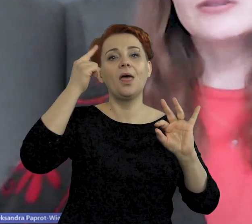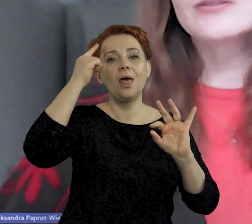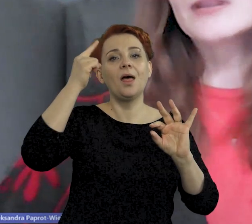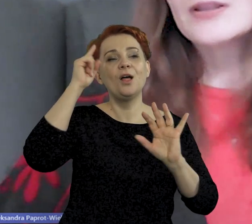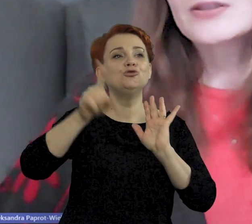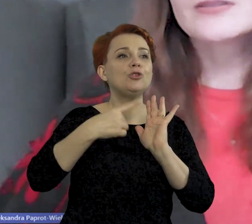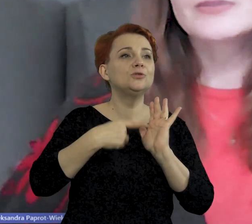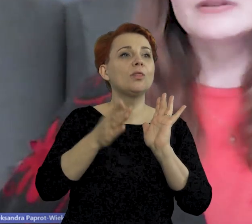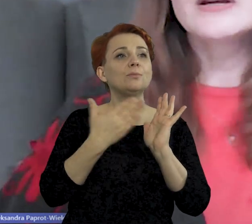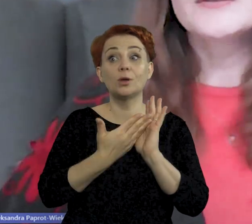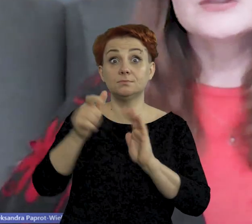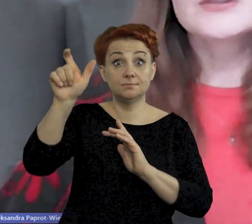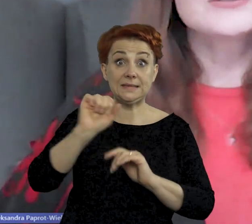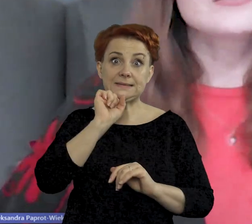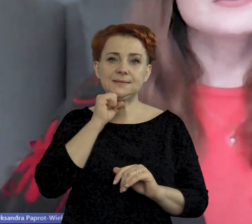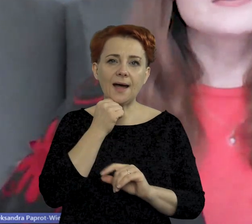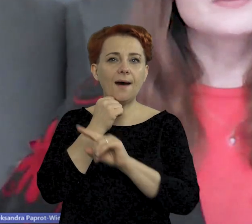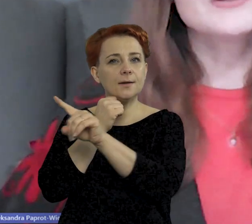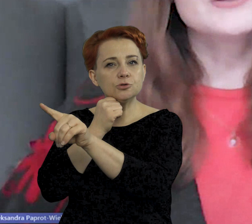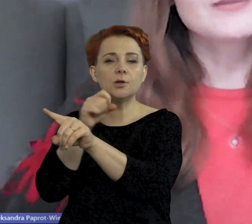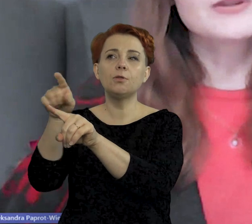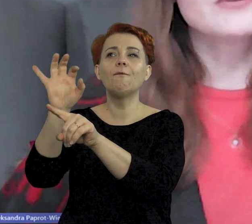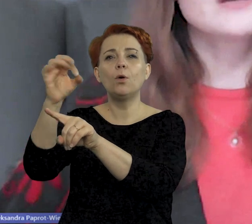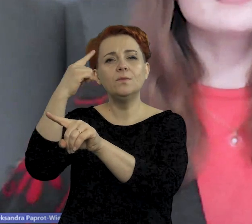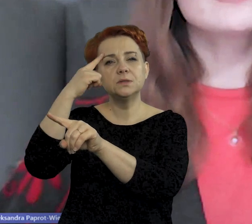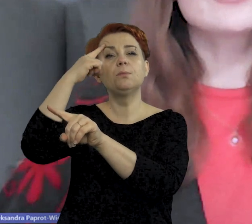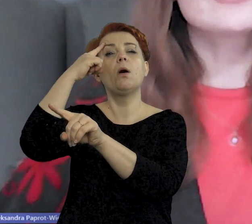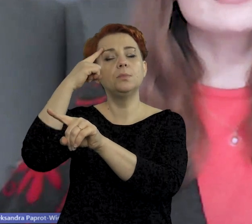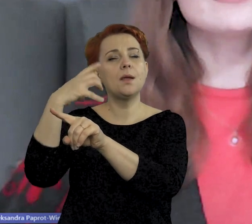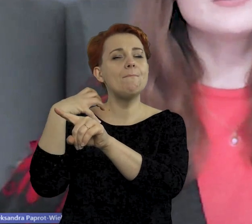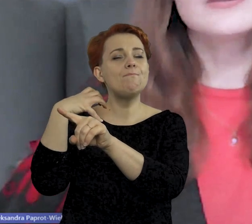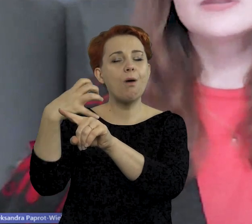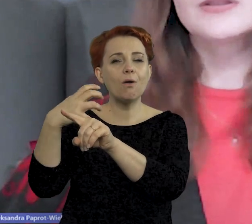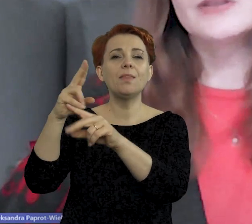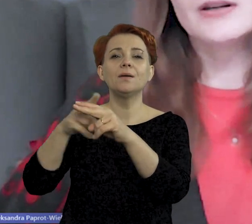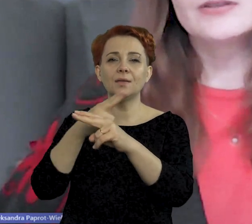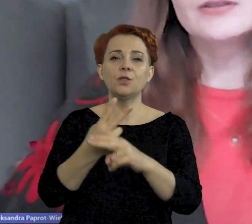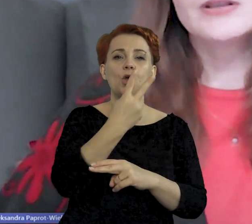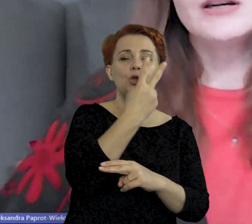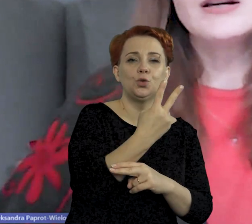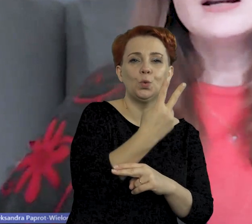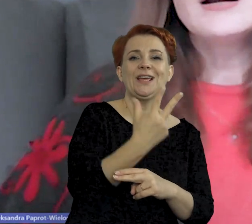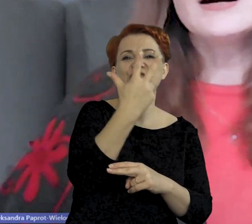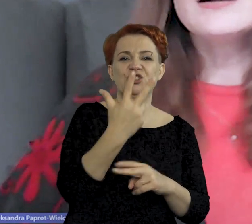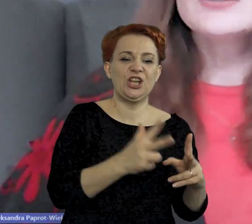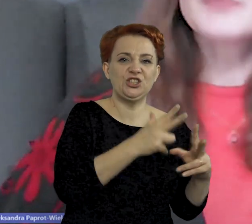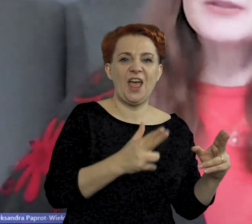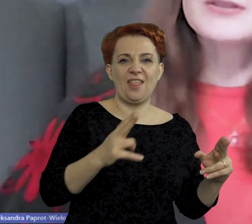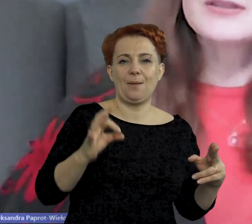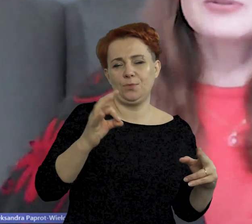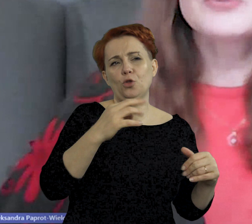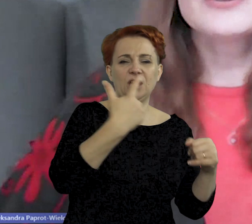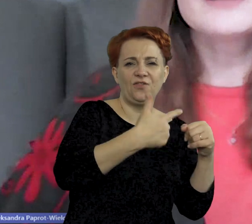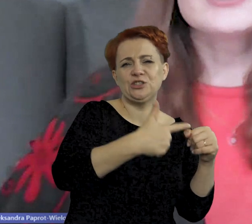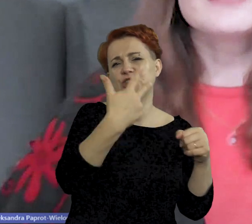jeśli chodzi o starsze osoby, to najczęściej są to wspomnienia najbardziej bogate dotyczące drugiej i trzeciej dekady życia, ale też i